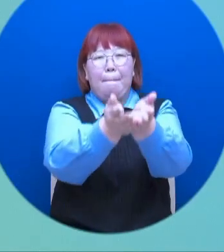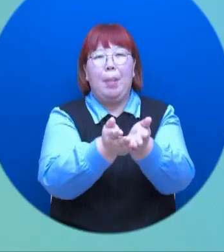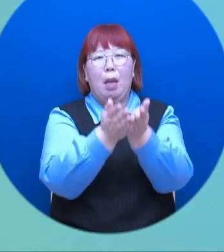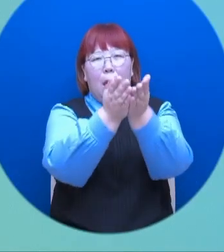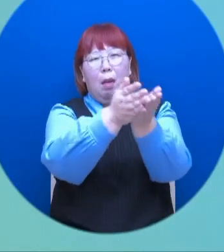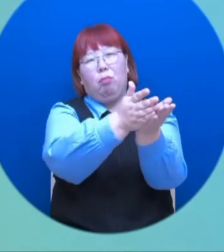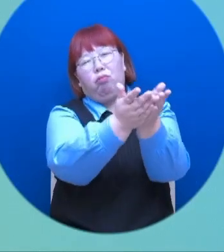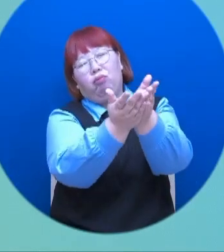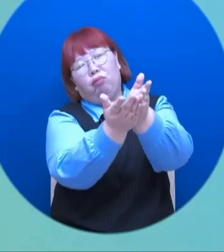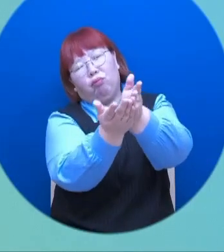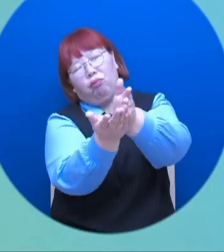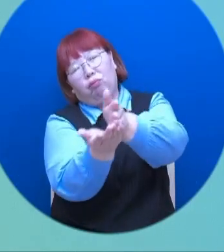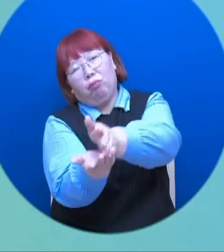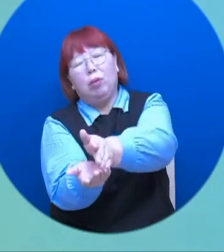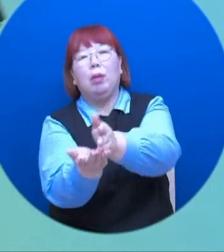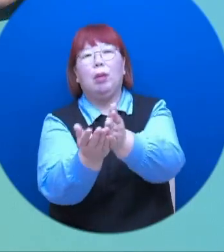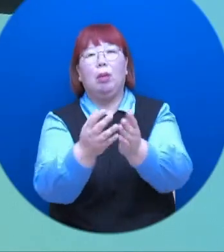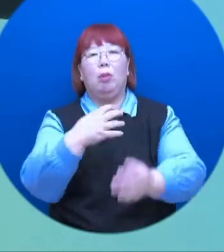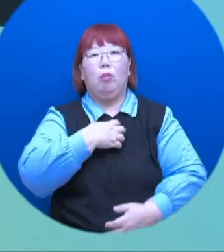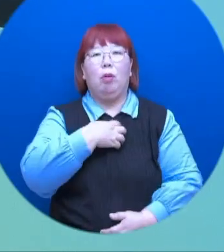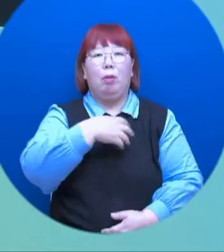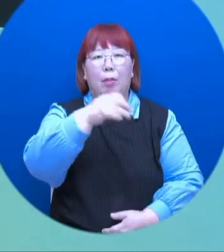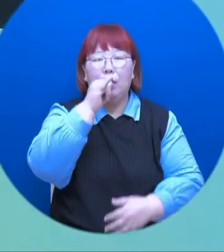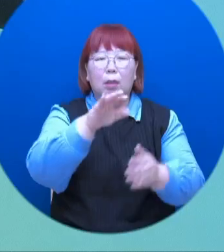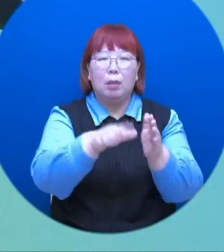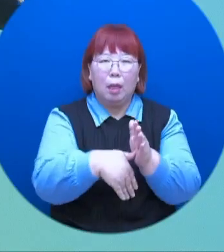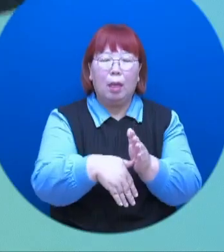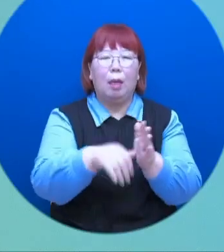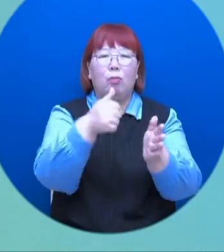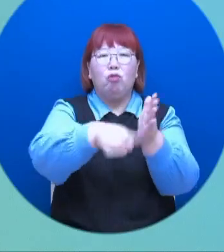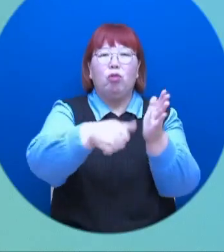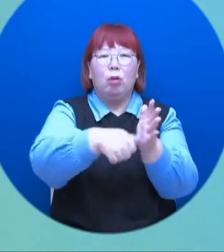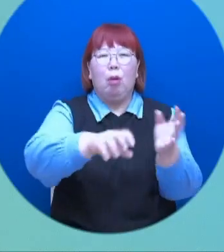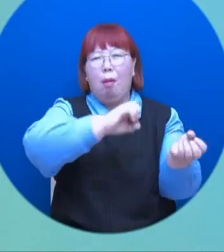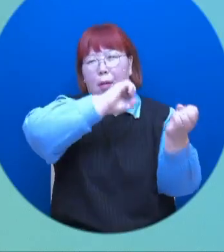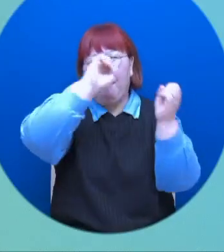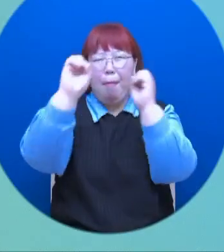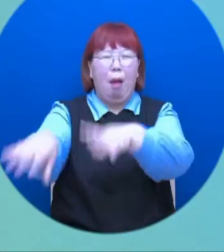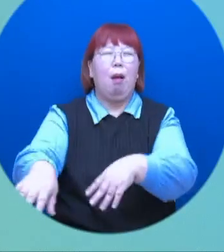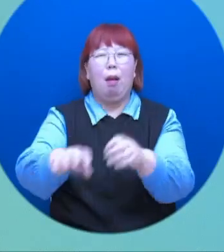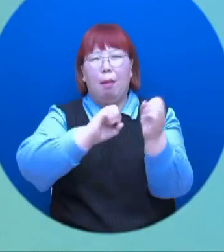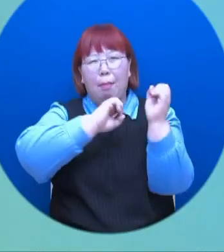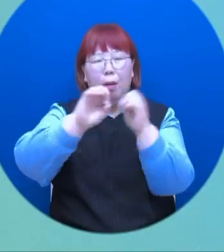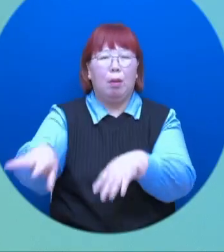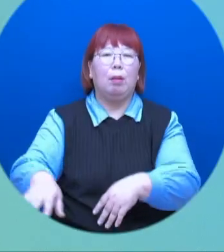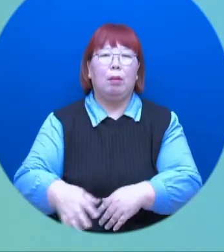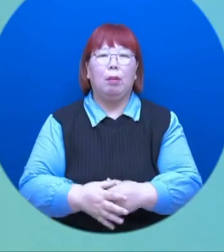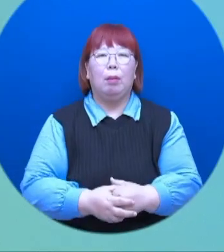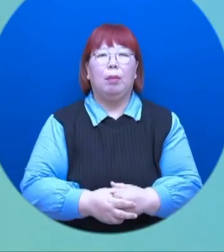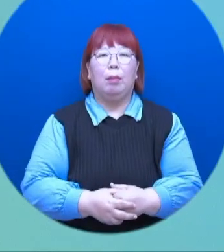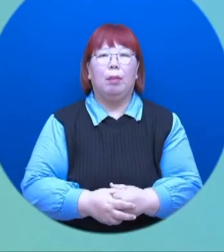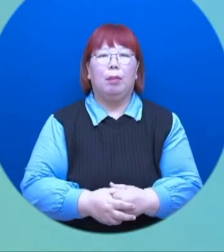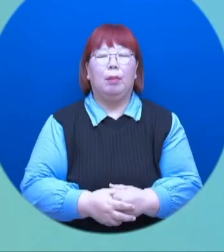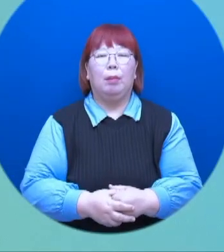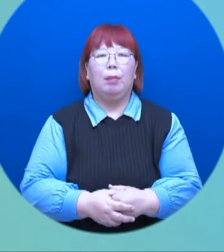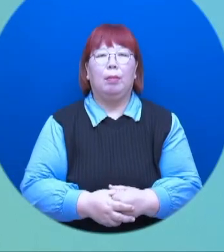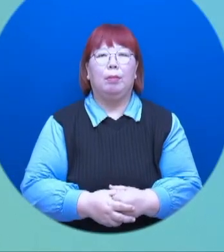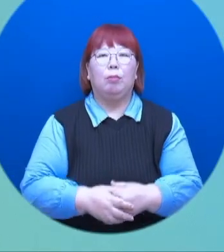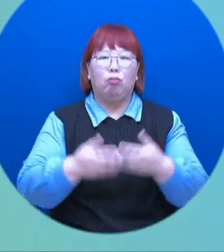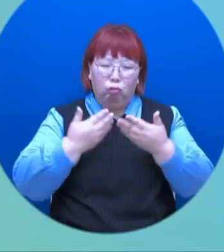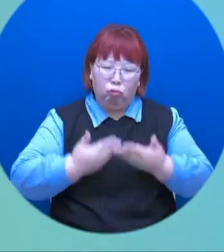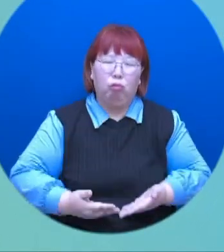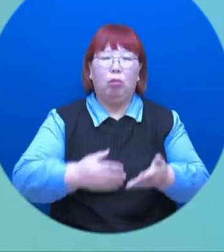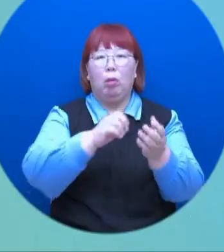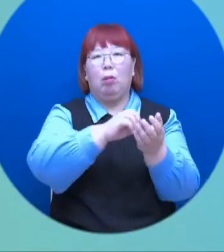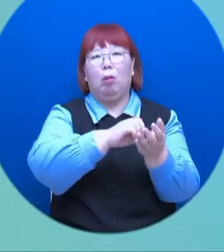있는지라 배의 화물을 다 버립니다. 배의 무거운 기구를 다 버립니다. 그리고 그들은